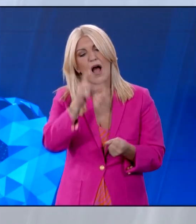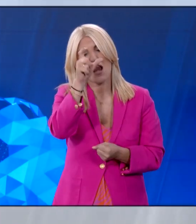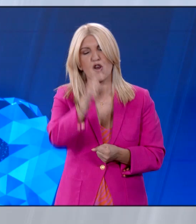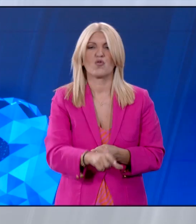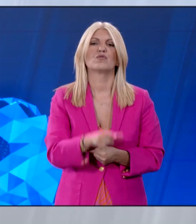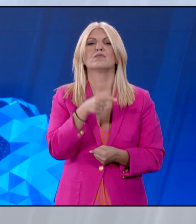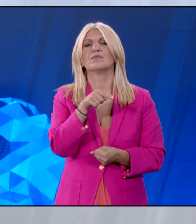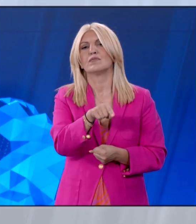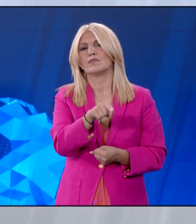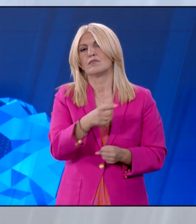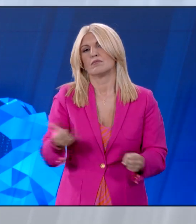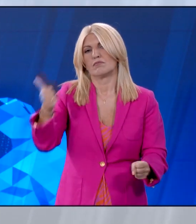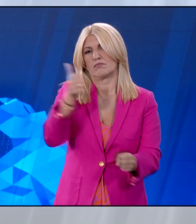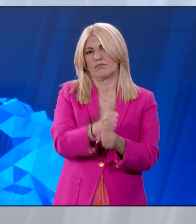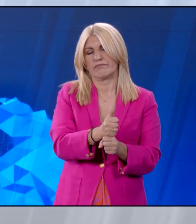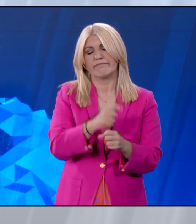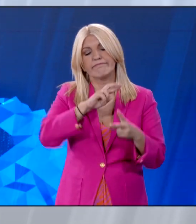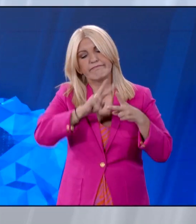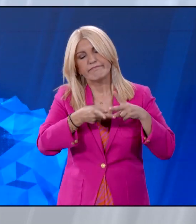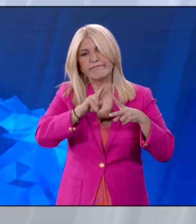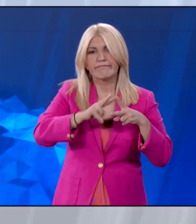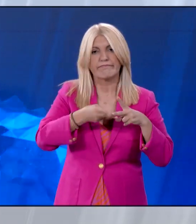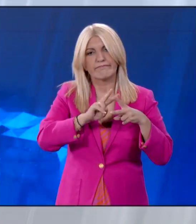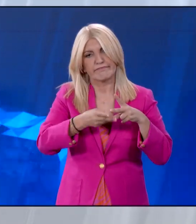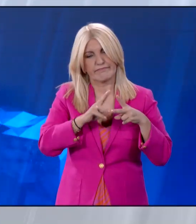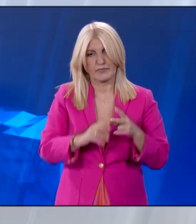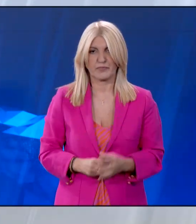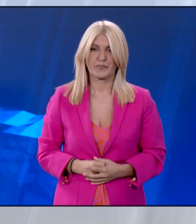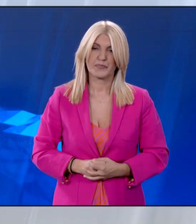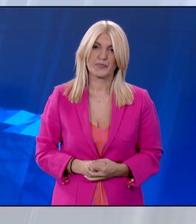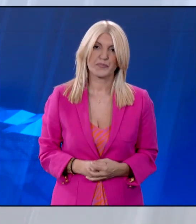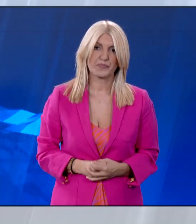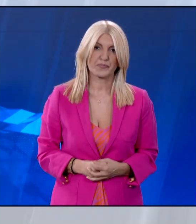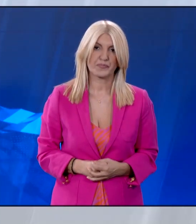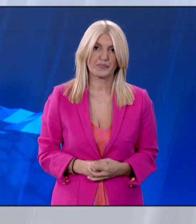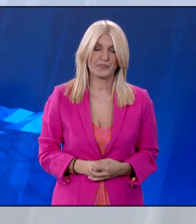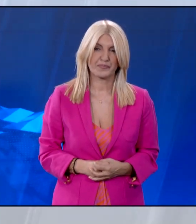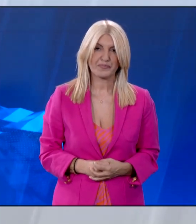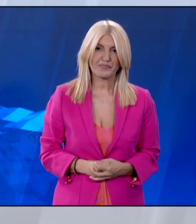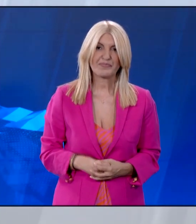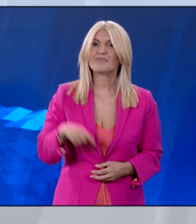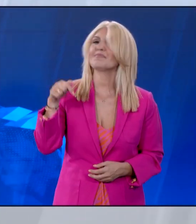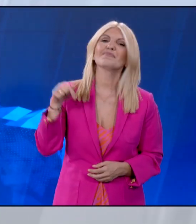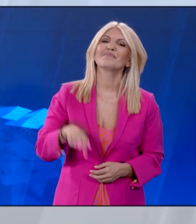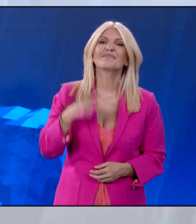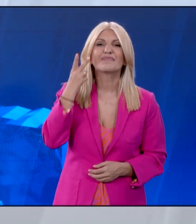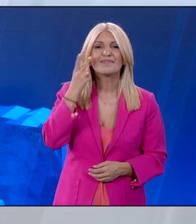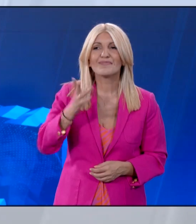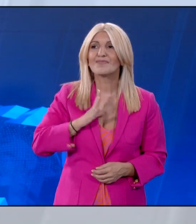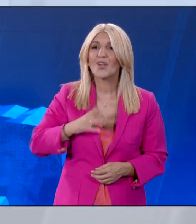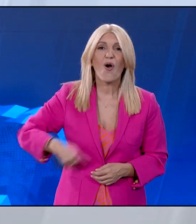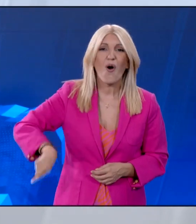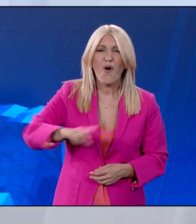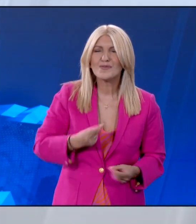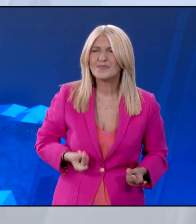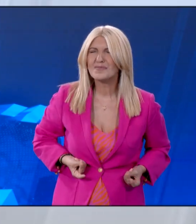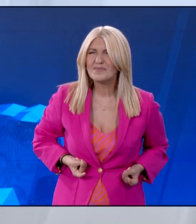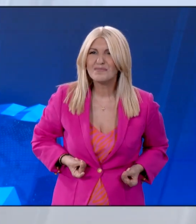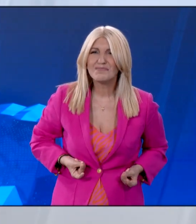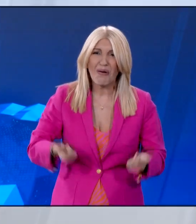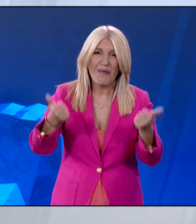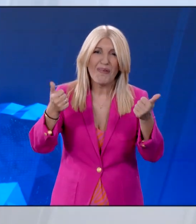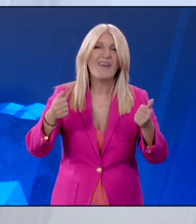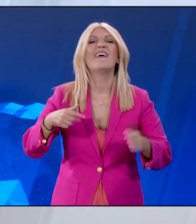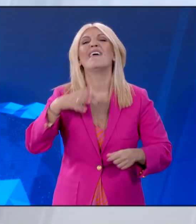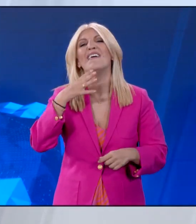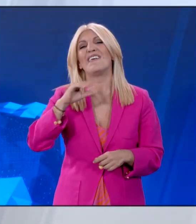είναι ένθερμος υποστηρικτής του ένοπλου αγώνα. Με αμύωτο ρυθμό συνεχίζεται η έξοδος για τους αδειούχους εν ώψη του